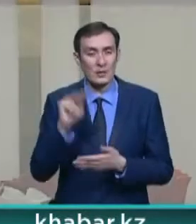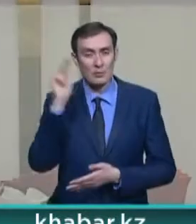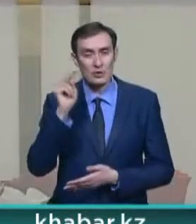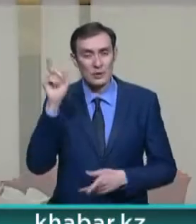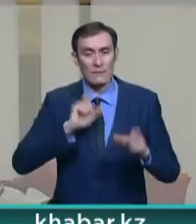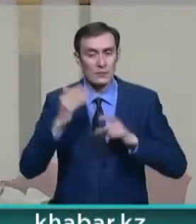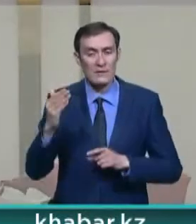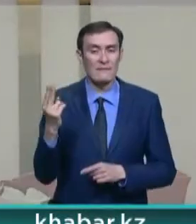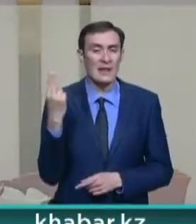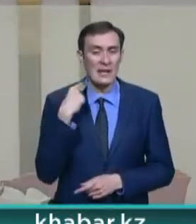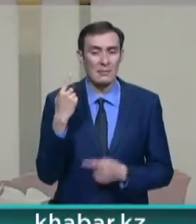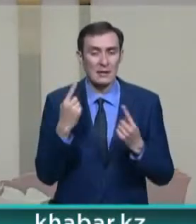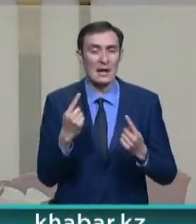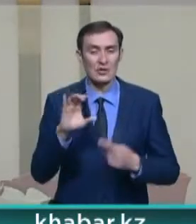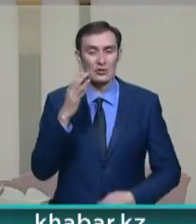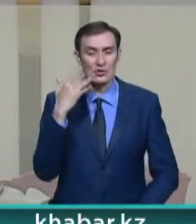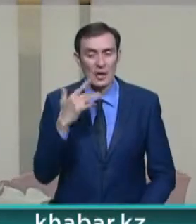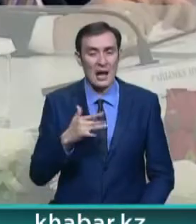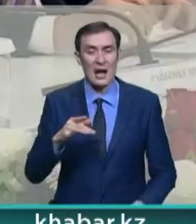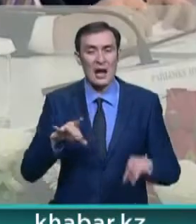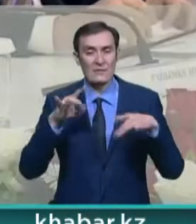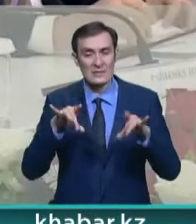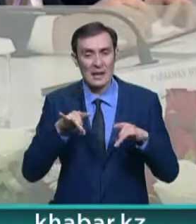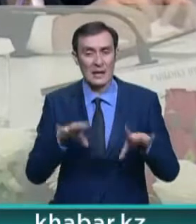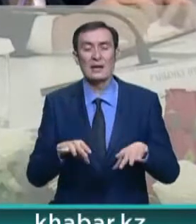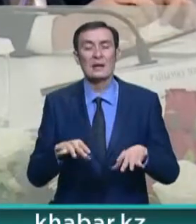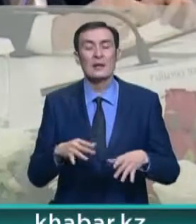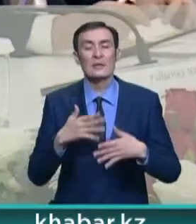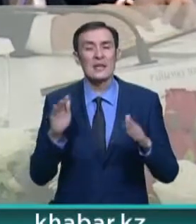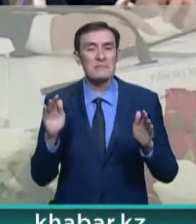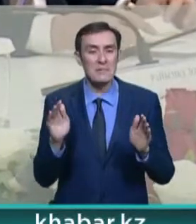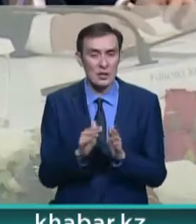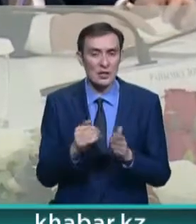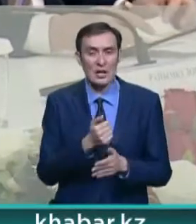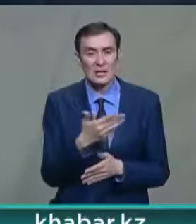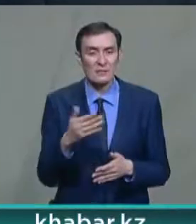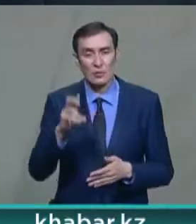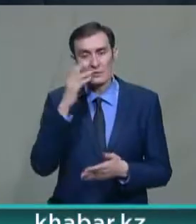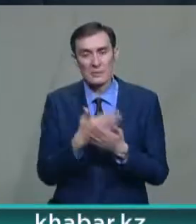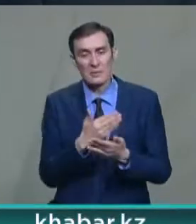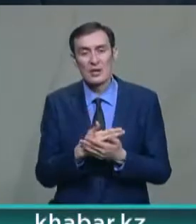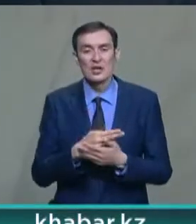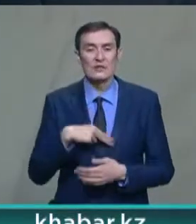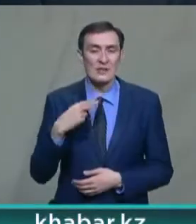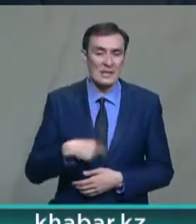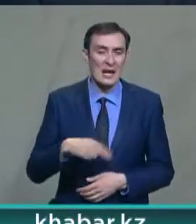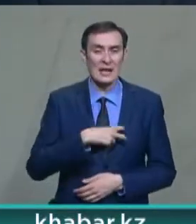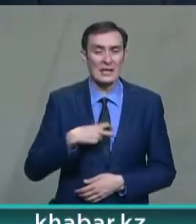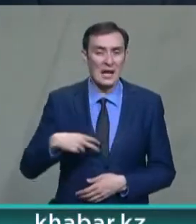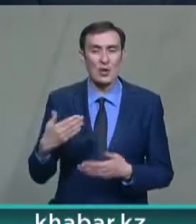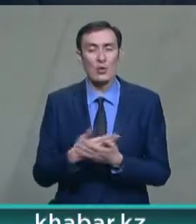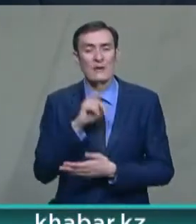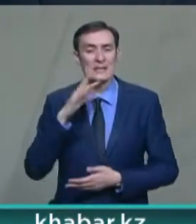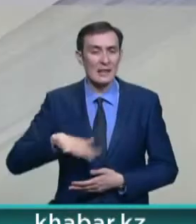документы на обучение в вузы великобритании сша и австралии наименьшее количество в таких странах как швейцария дании